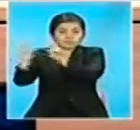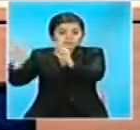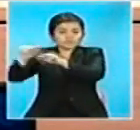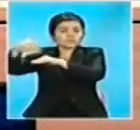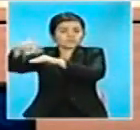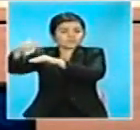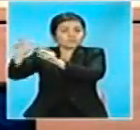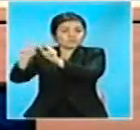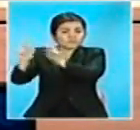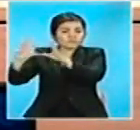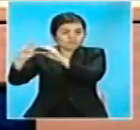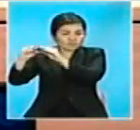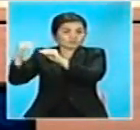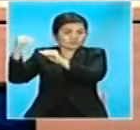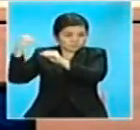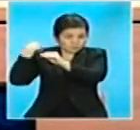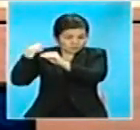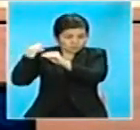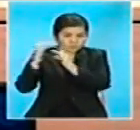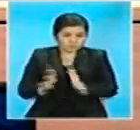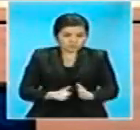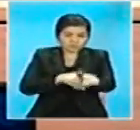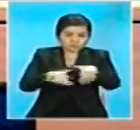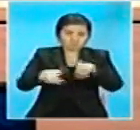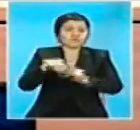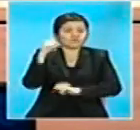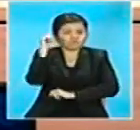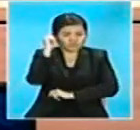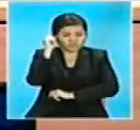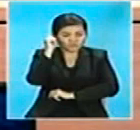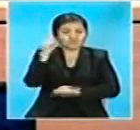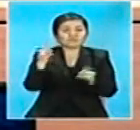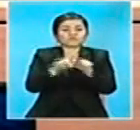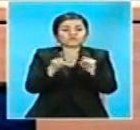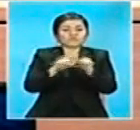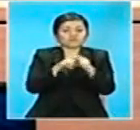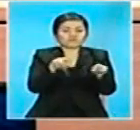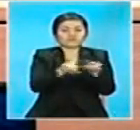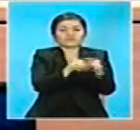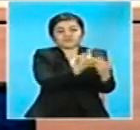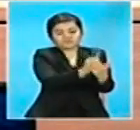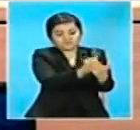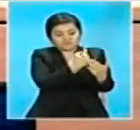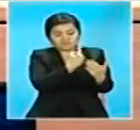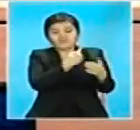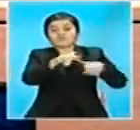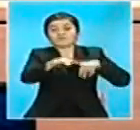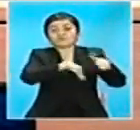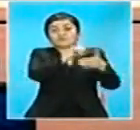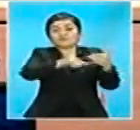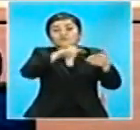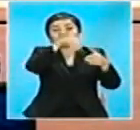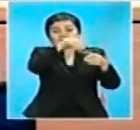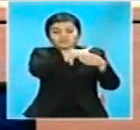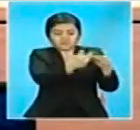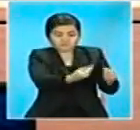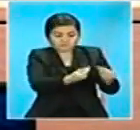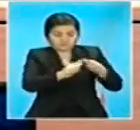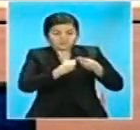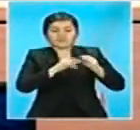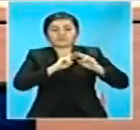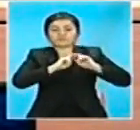อกห้องบ้างนะครับประชาชนก็เข้าใจนะครับเนื่องจากเราเป็นตัวแทนของพี่น้องประชาชนนะครับเราทำหน้า